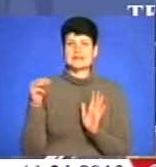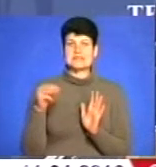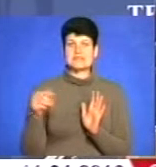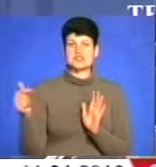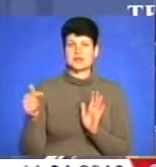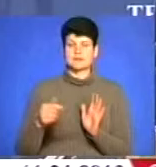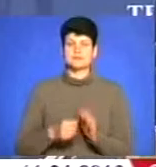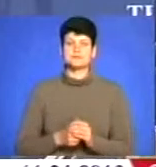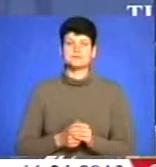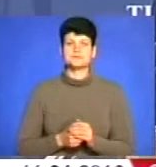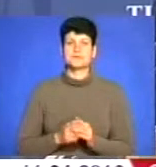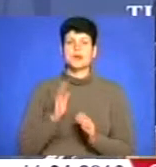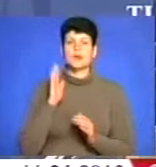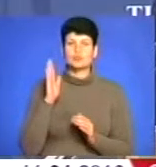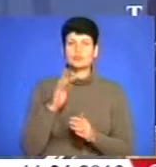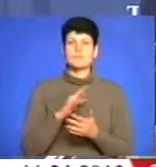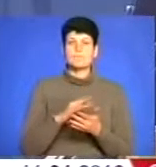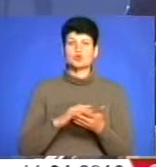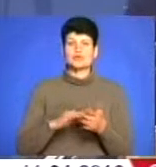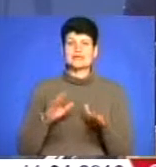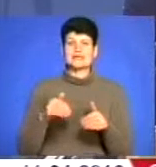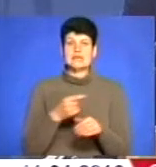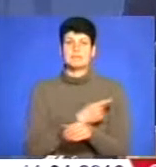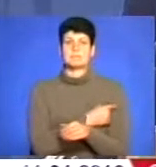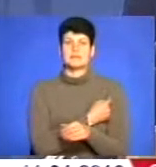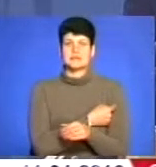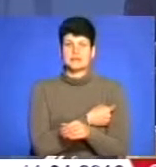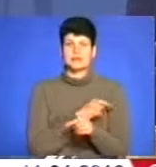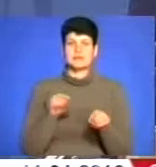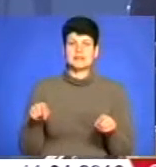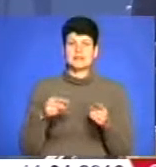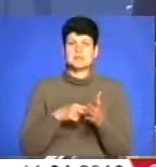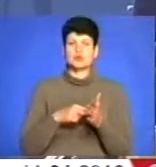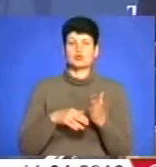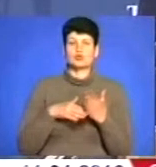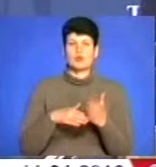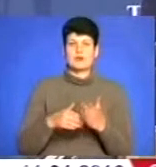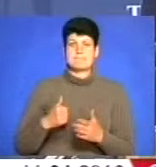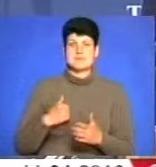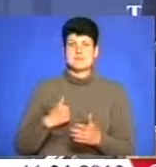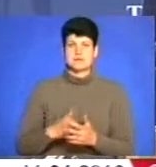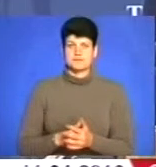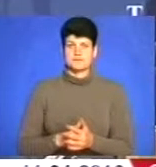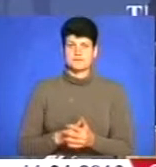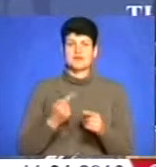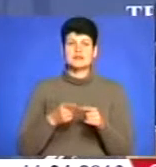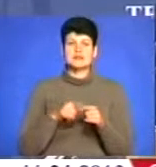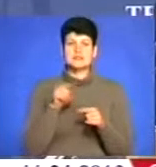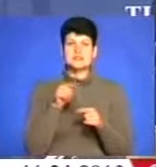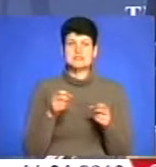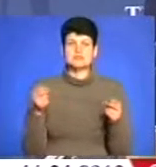1 700 000 гривень. Буде продовжено надання медичної та реабілітаційної допомоги бійцям. Ці